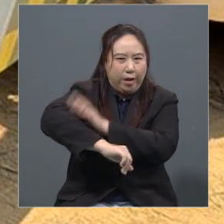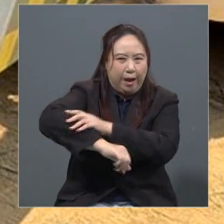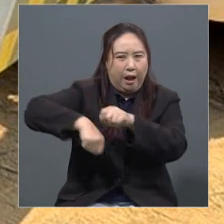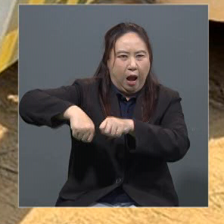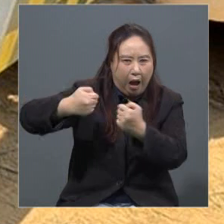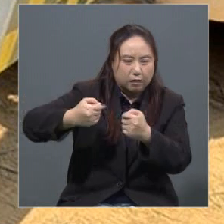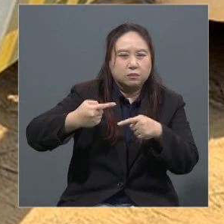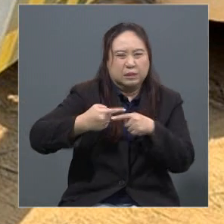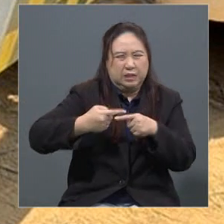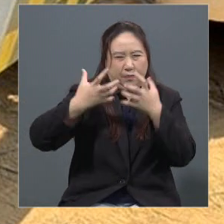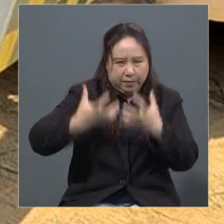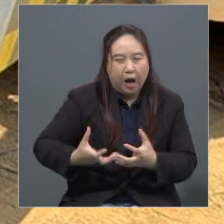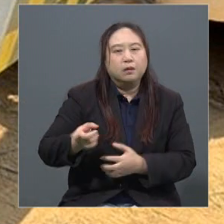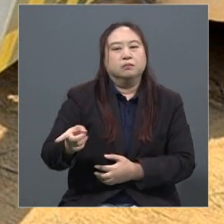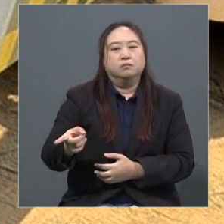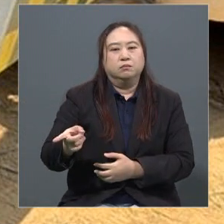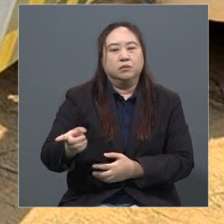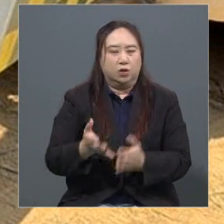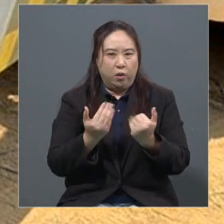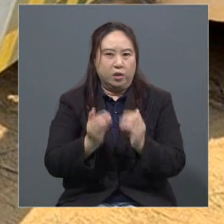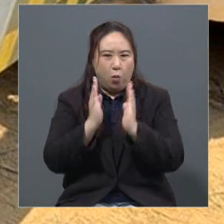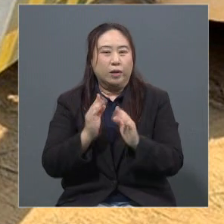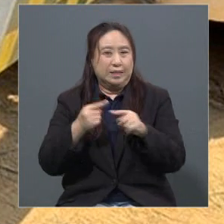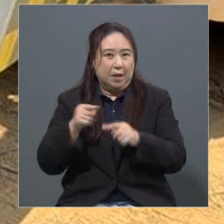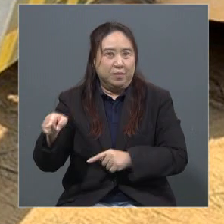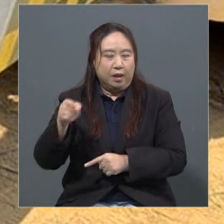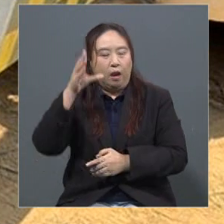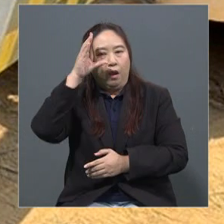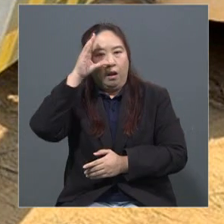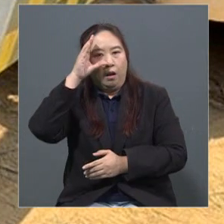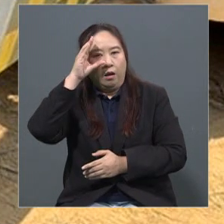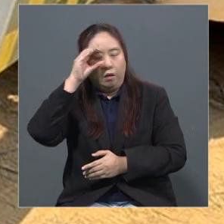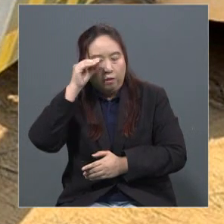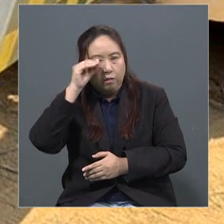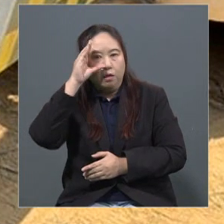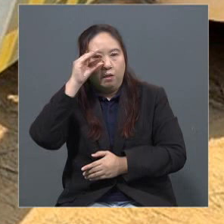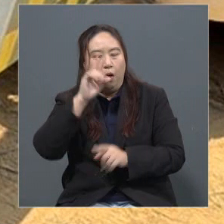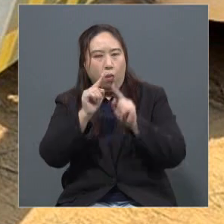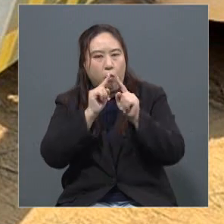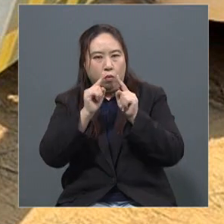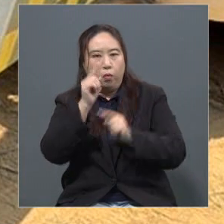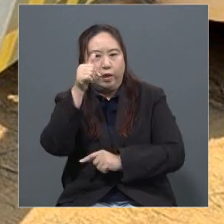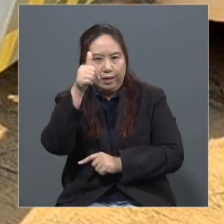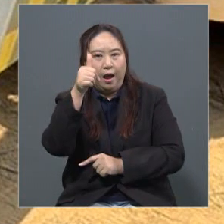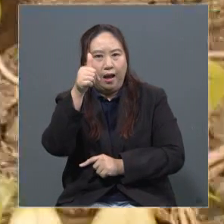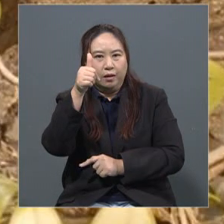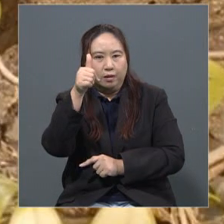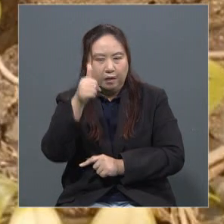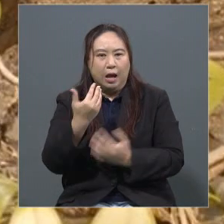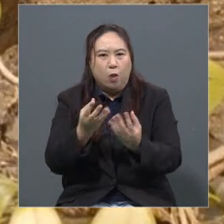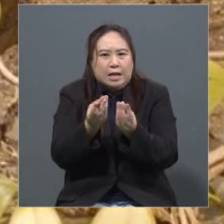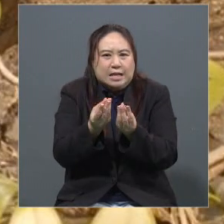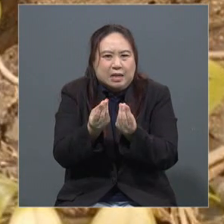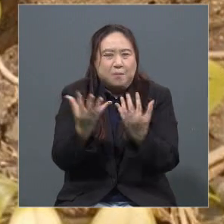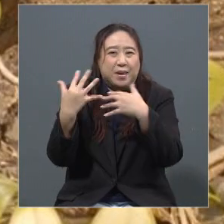อาการสาหัสค่ะเบื้องต้นผู้บาดเจ็บเนี่ยมีสตินะคะก็สามารถที่จะพูดคุยได้เจ้าหน้าที่ก็ในทีมก็รีบประสาน